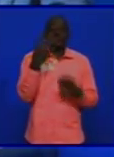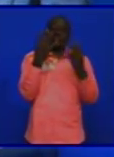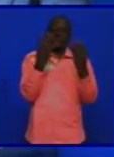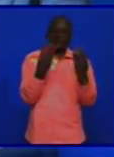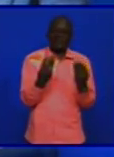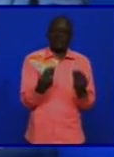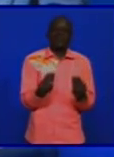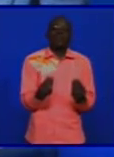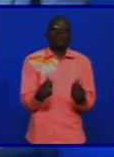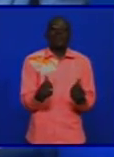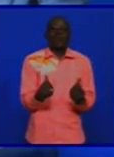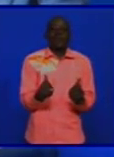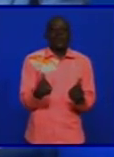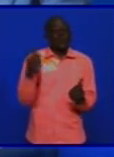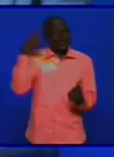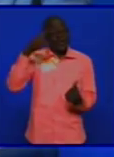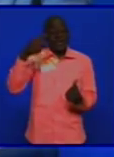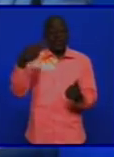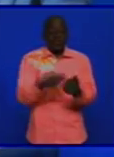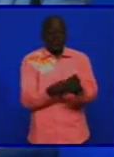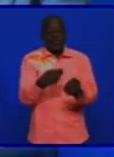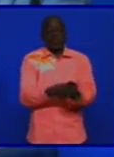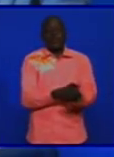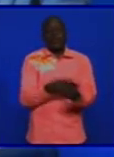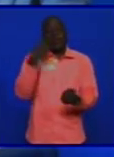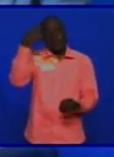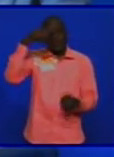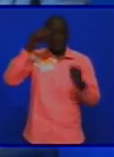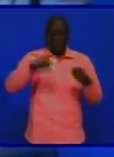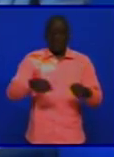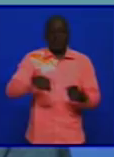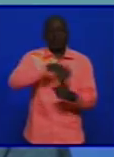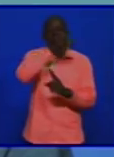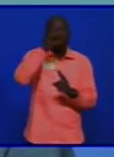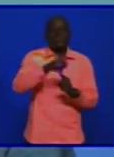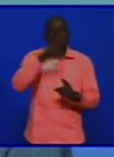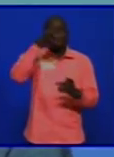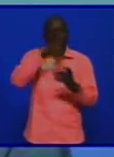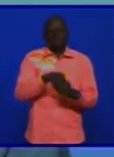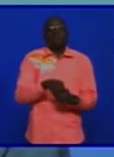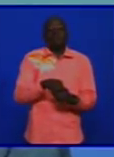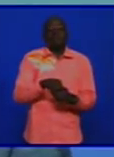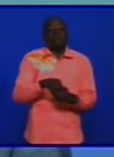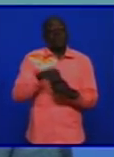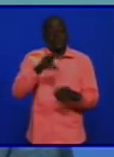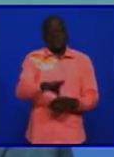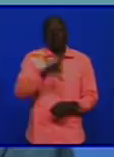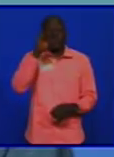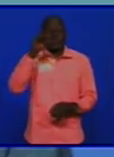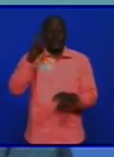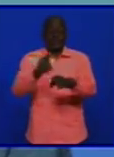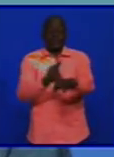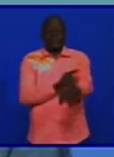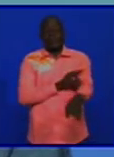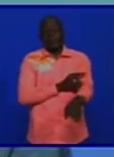dire, alternatives et novatrices pour pouvoir se situer dans une dynamique d'exploitation durable. Et quelles sont